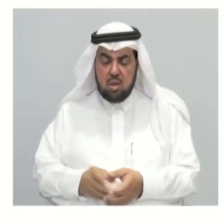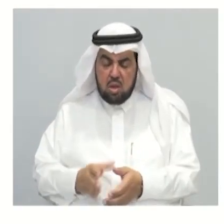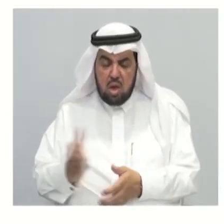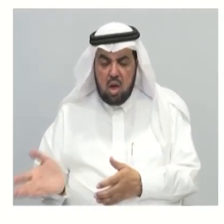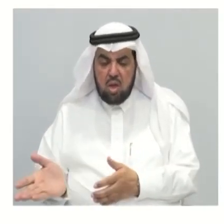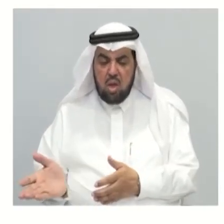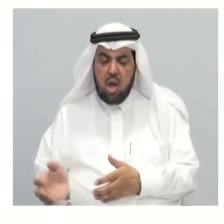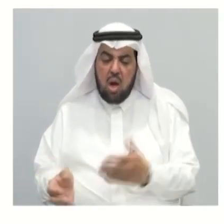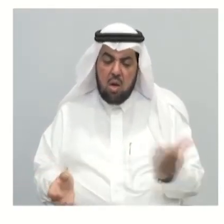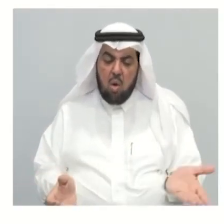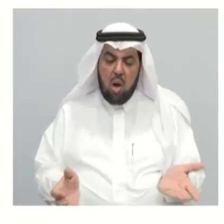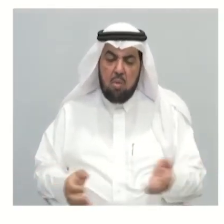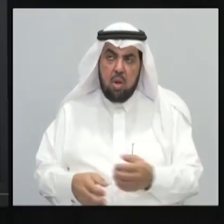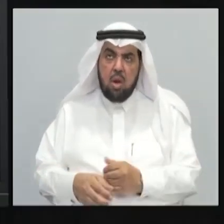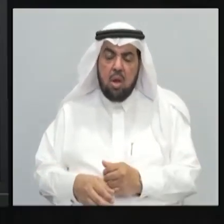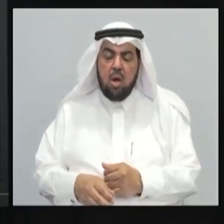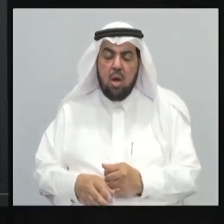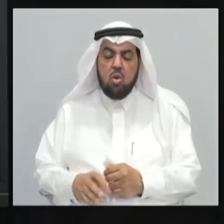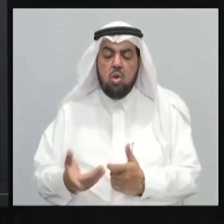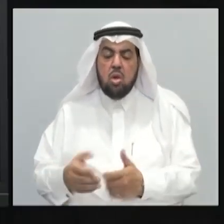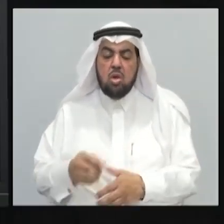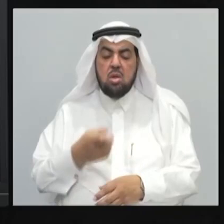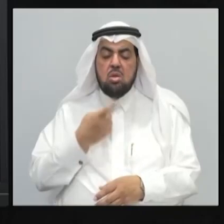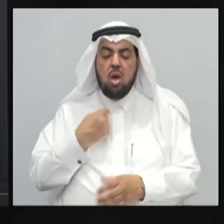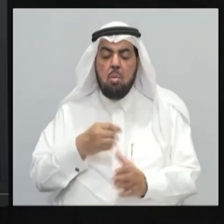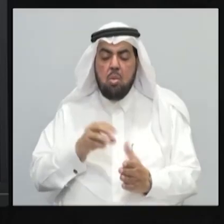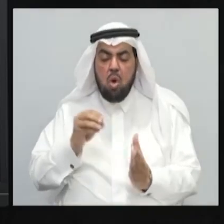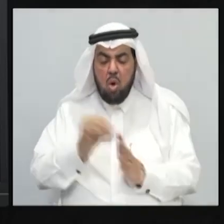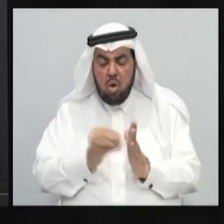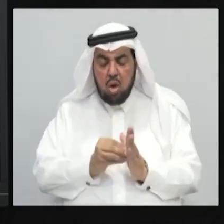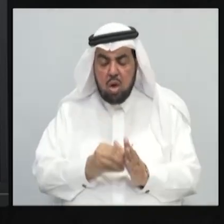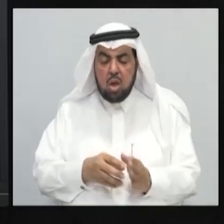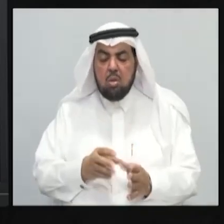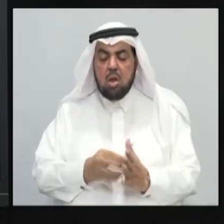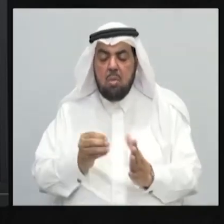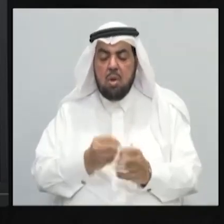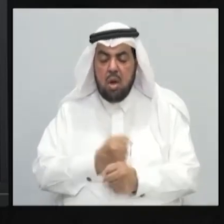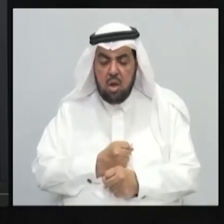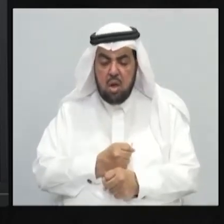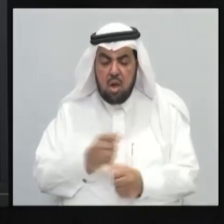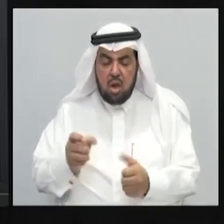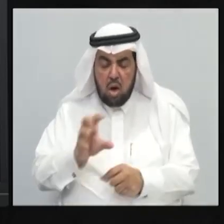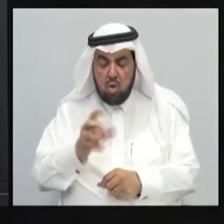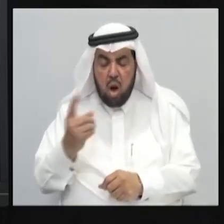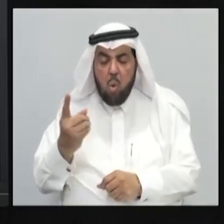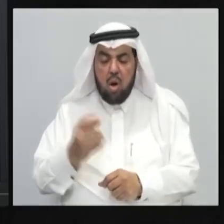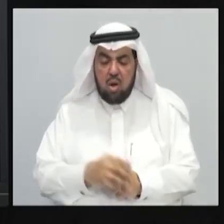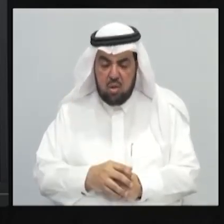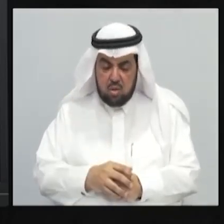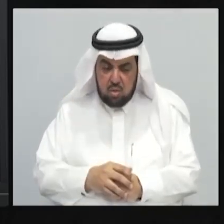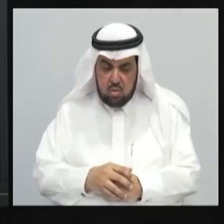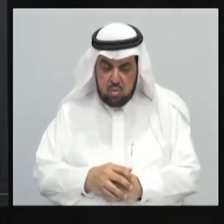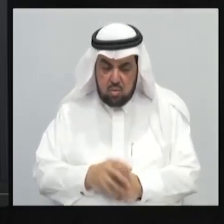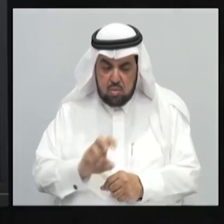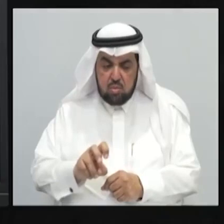اليسار او محاذاه الى اليمين او ما هو العنصر الذي ستتم عليه عمليه المحاذاه هنا العنصر الاول افتراضيا فتستطيع